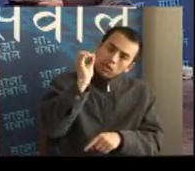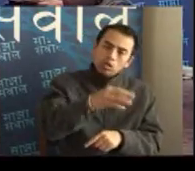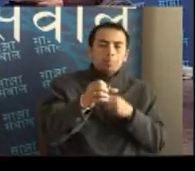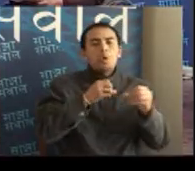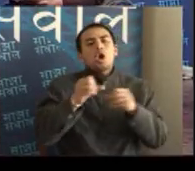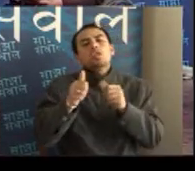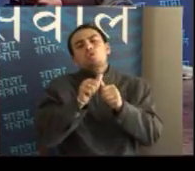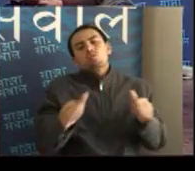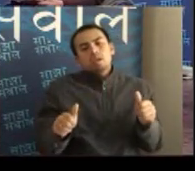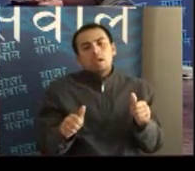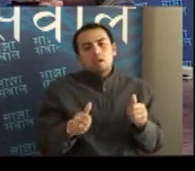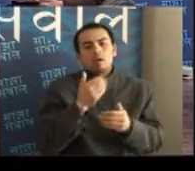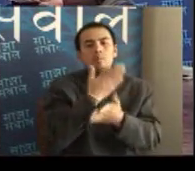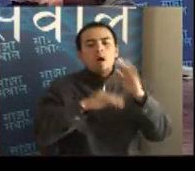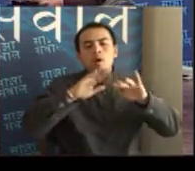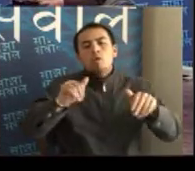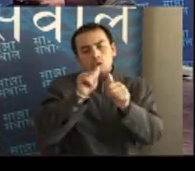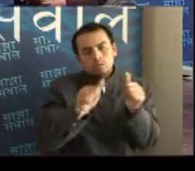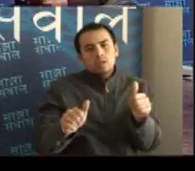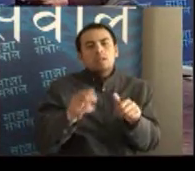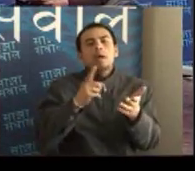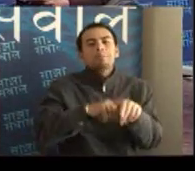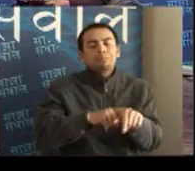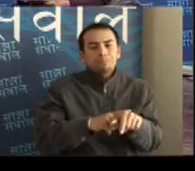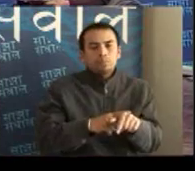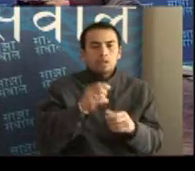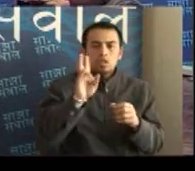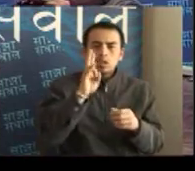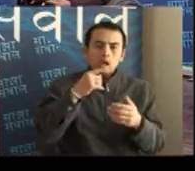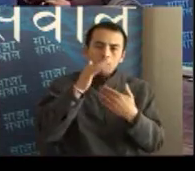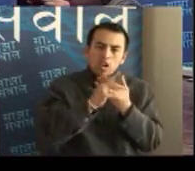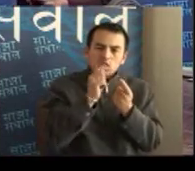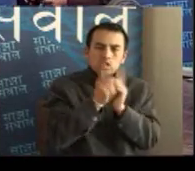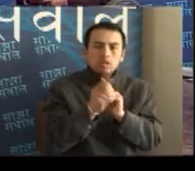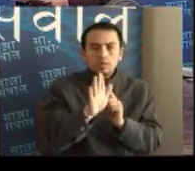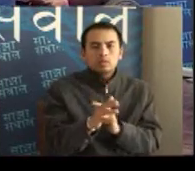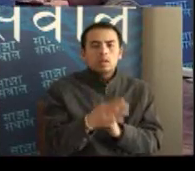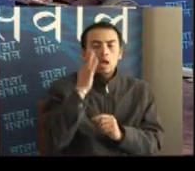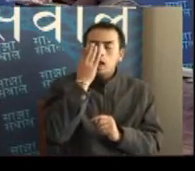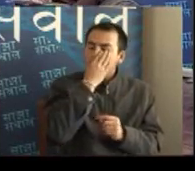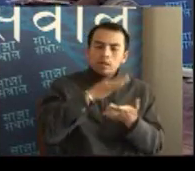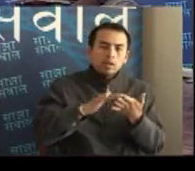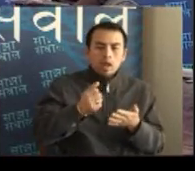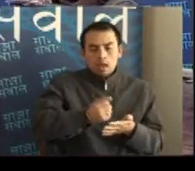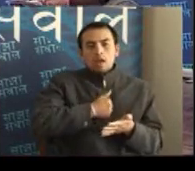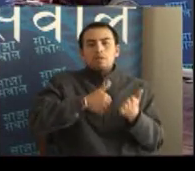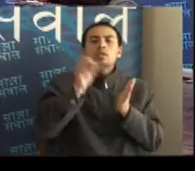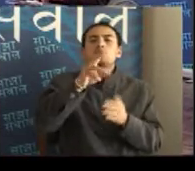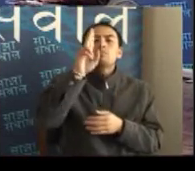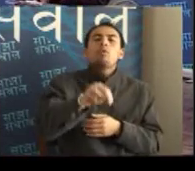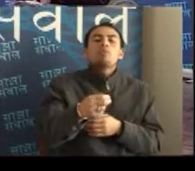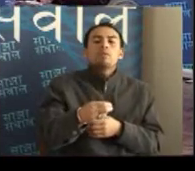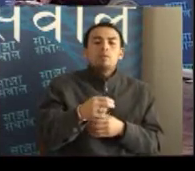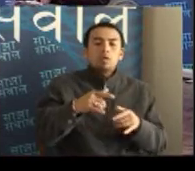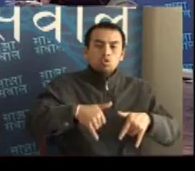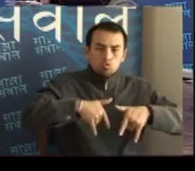प्रकृति हेरेर, हजुर प्रकृति हेरेर दिन्छन्। त्यसैले पनि अहिले चाहिँ शिक्षा प्रणालीमा थोरै परिवर्तन, तर जस्तो कमलजीले भन्नुभयो जस्तो आँखा नदेख्नेहरूले पनि आफैले दिन पाउने। म